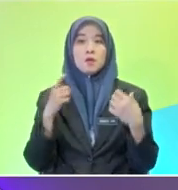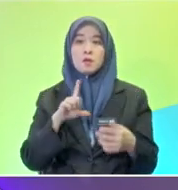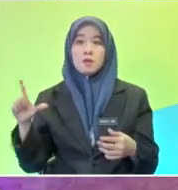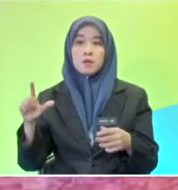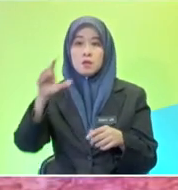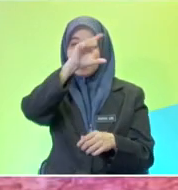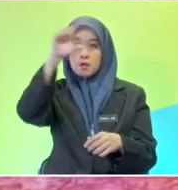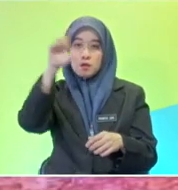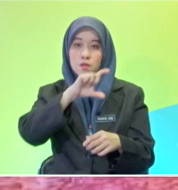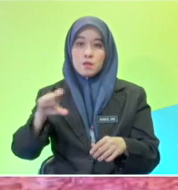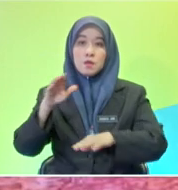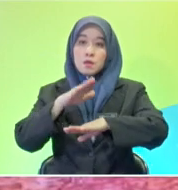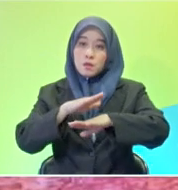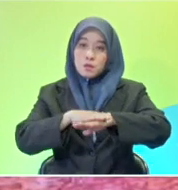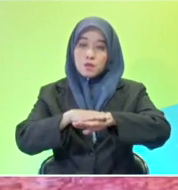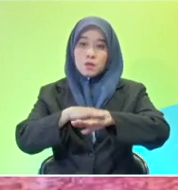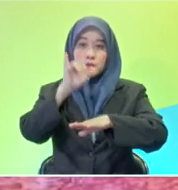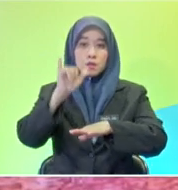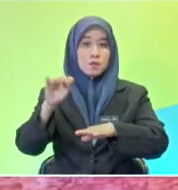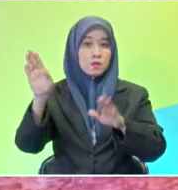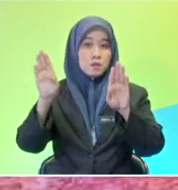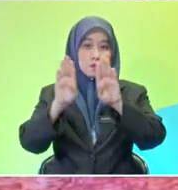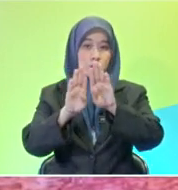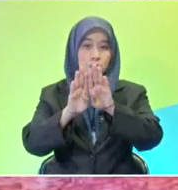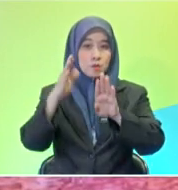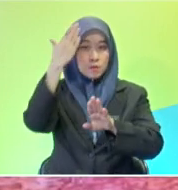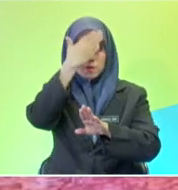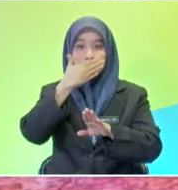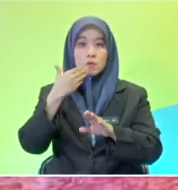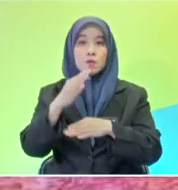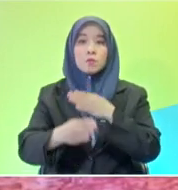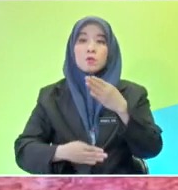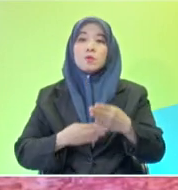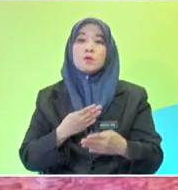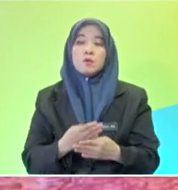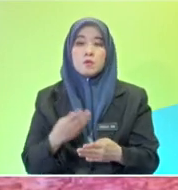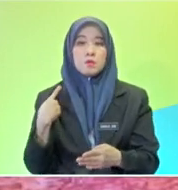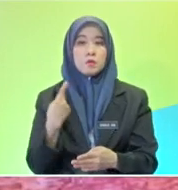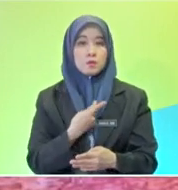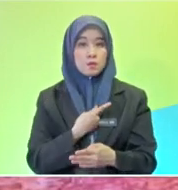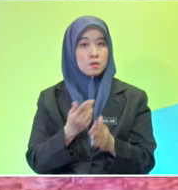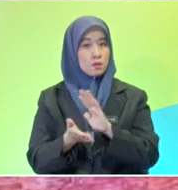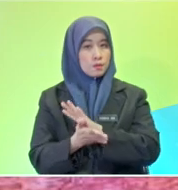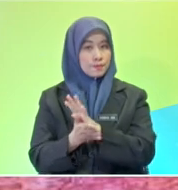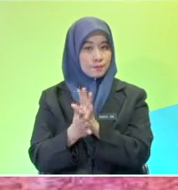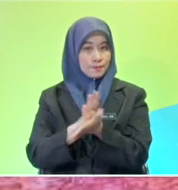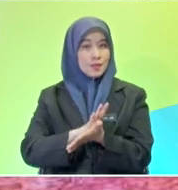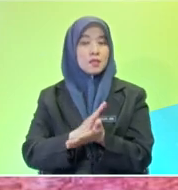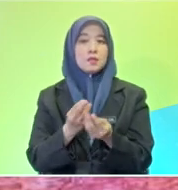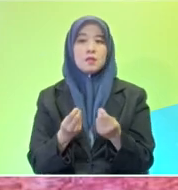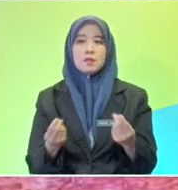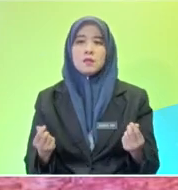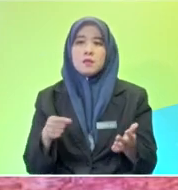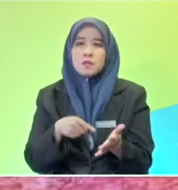lapisan paling atas yang menutupi permukaan bumi kita. Jadi tanah ni